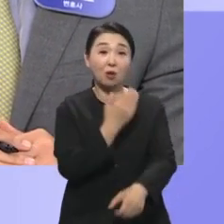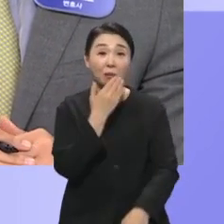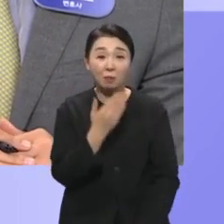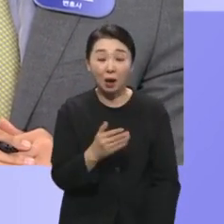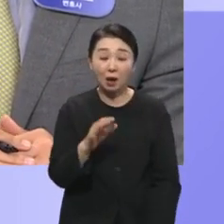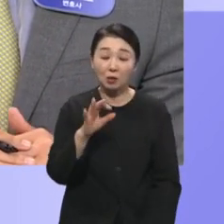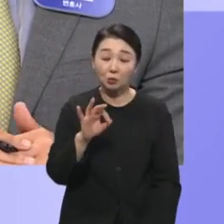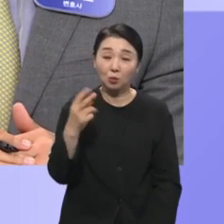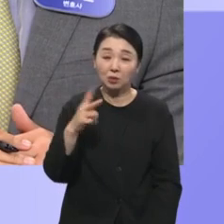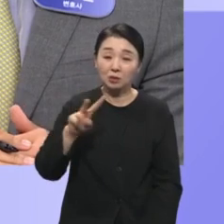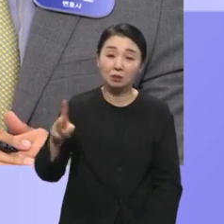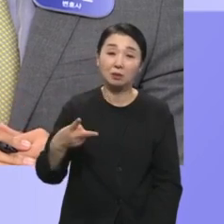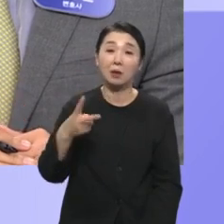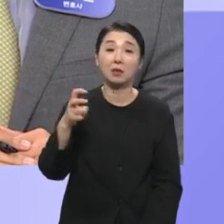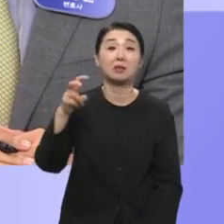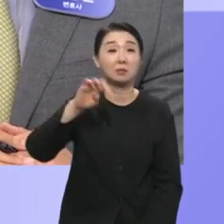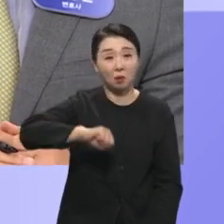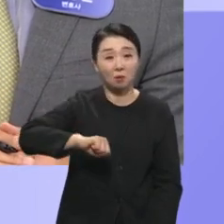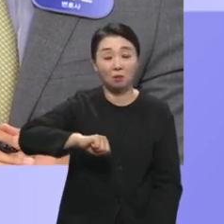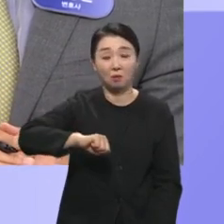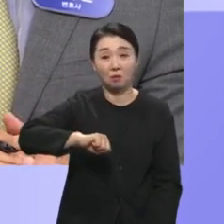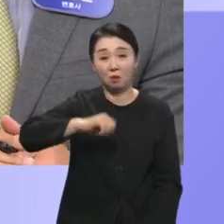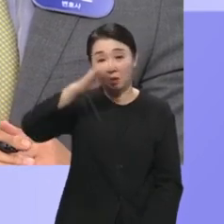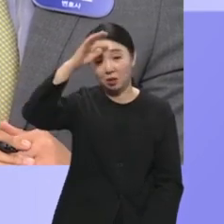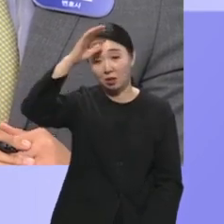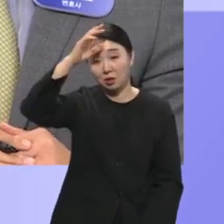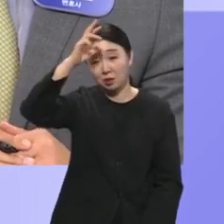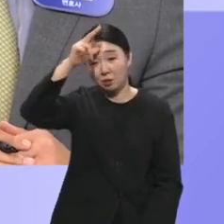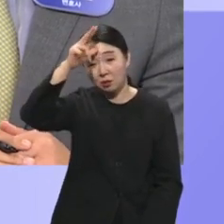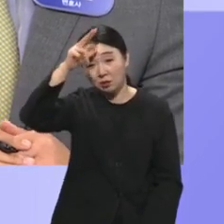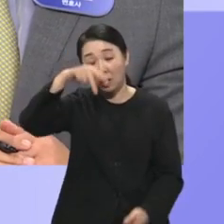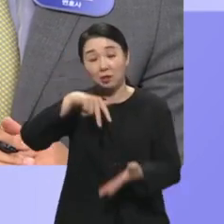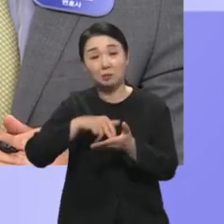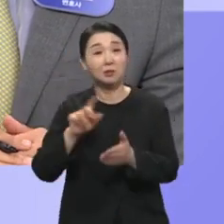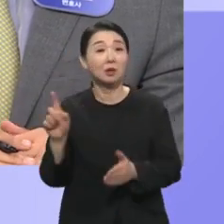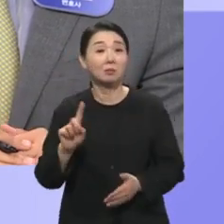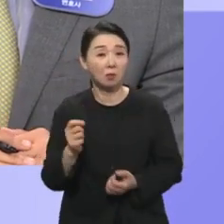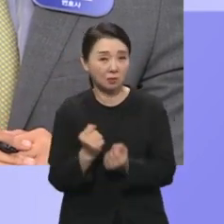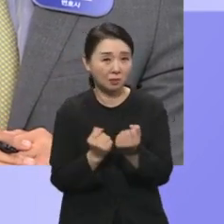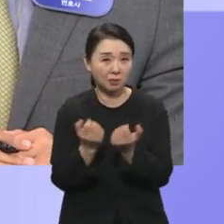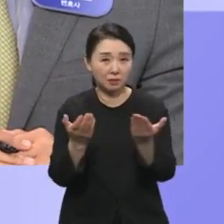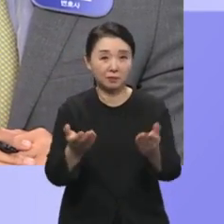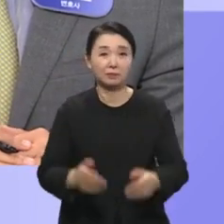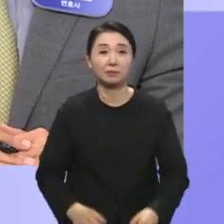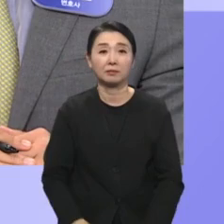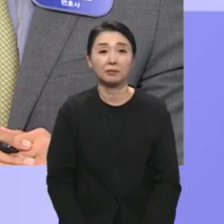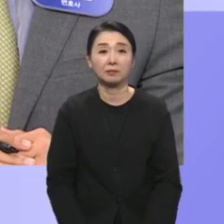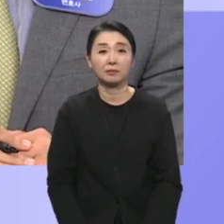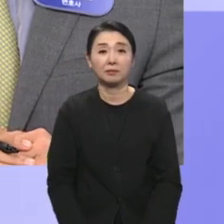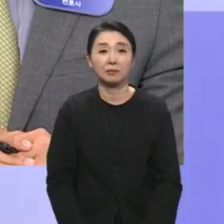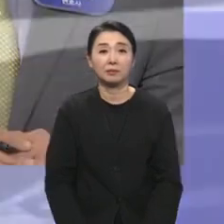220억원 애초에 경찰의 이사 어떻게 인지했는지 경찰의 설명 듣고 이야기